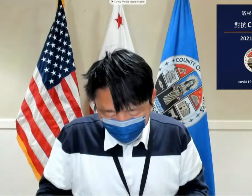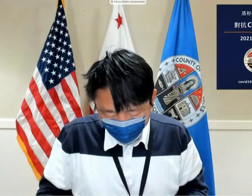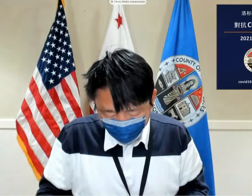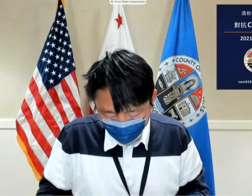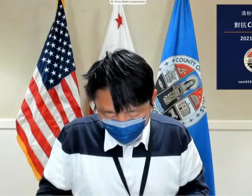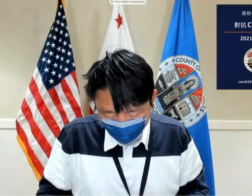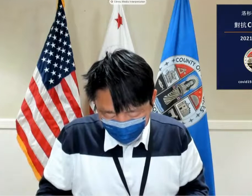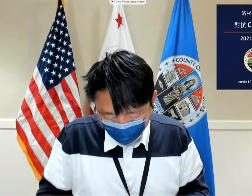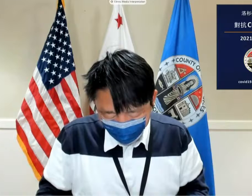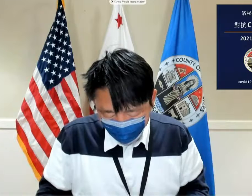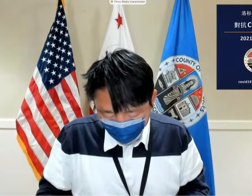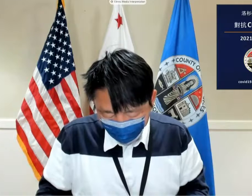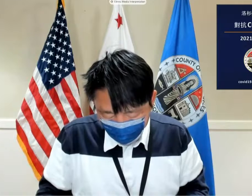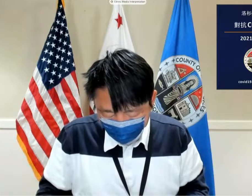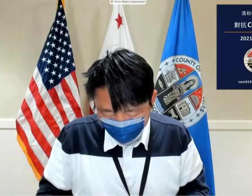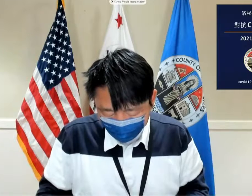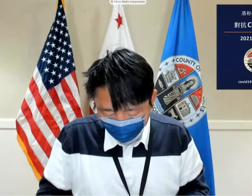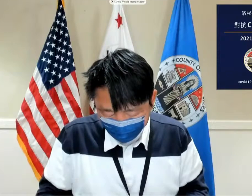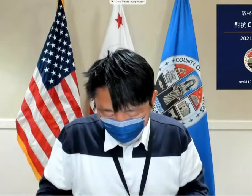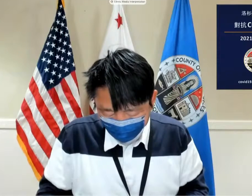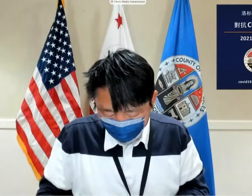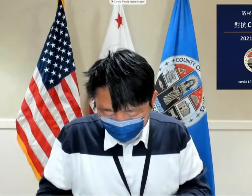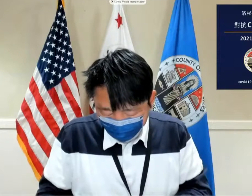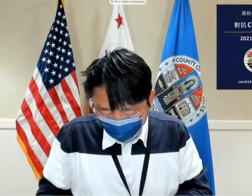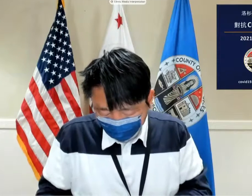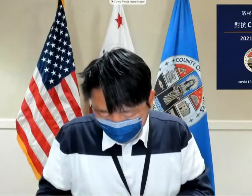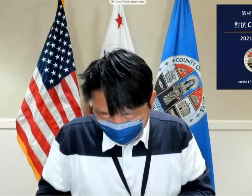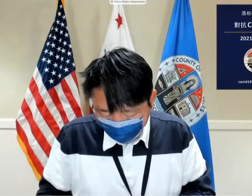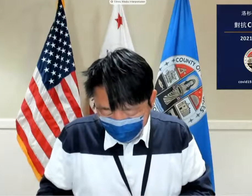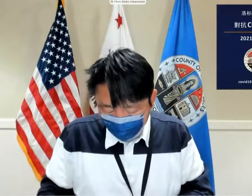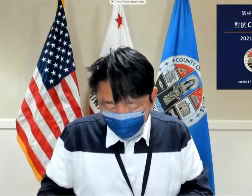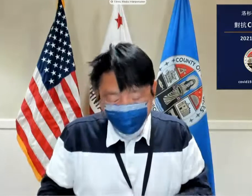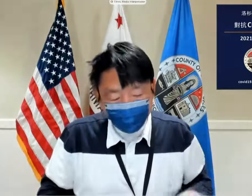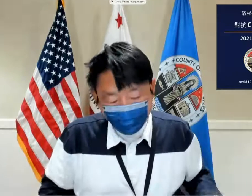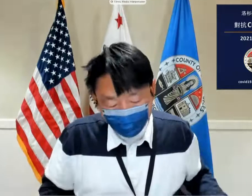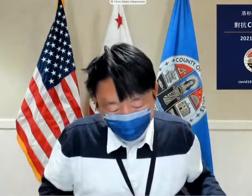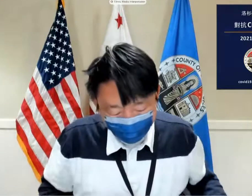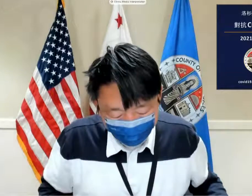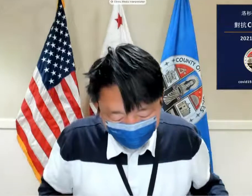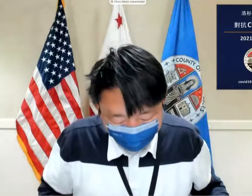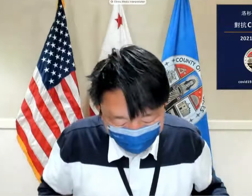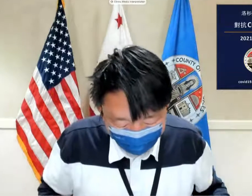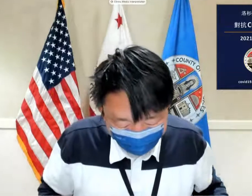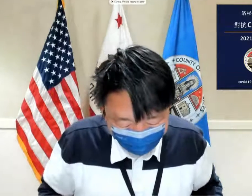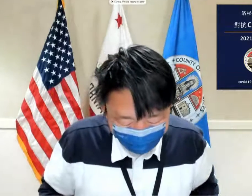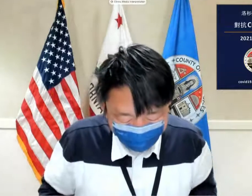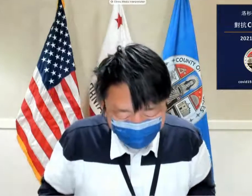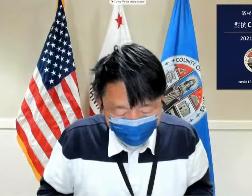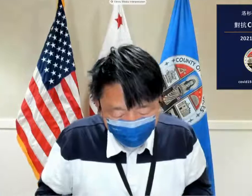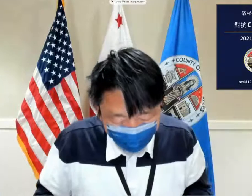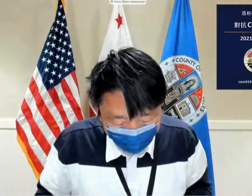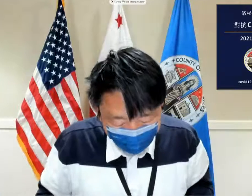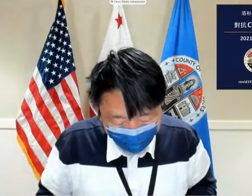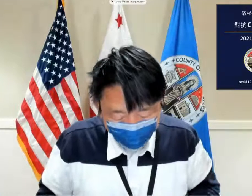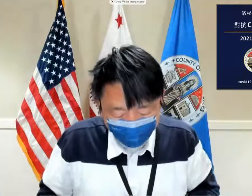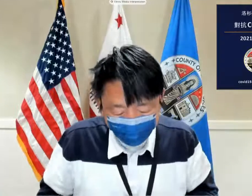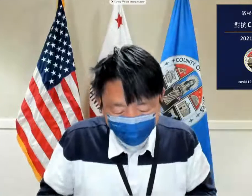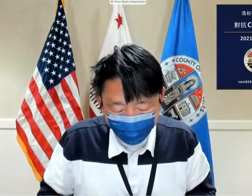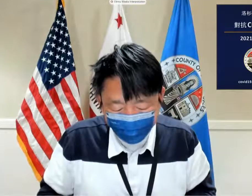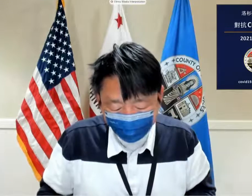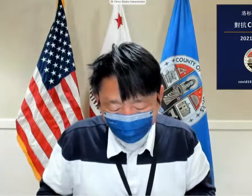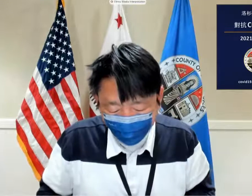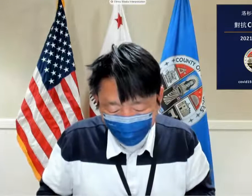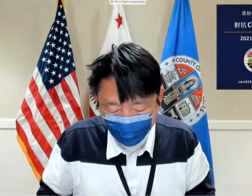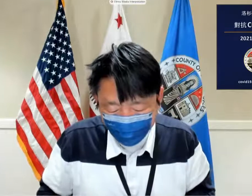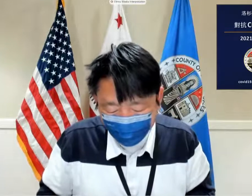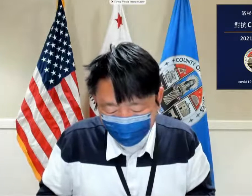是给65岁以上的居民接种。这星期我们布